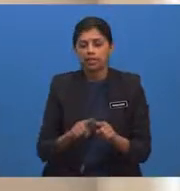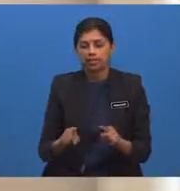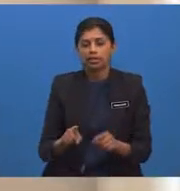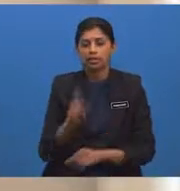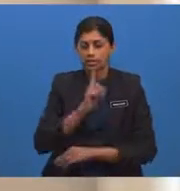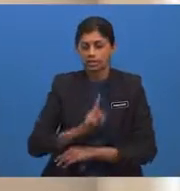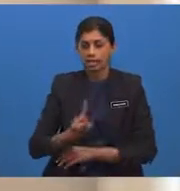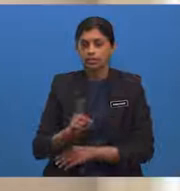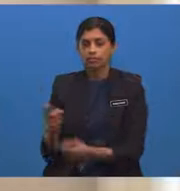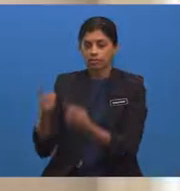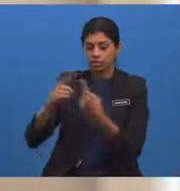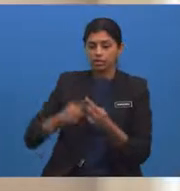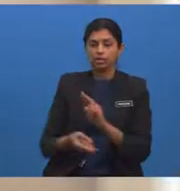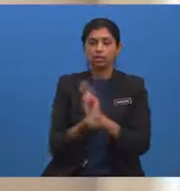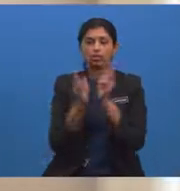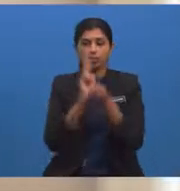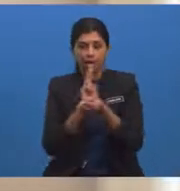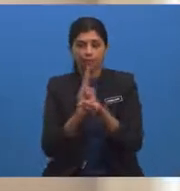telah mengubah keadaan ini.